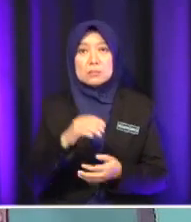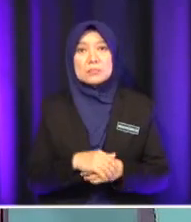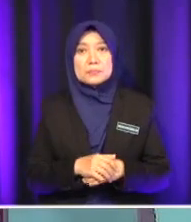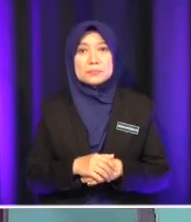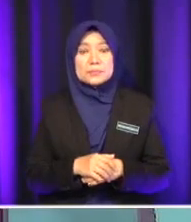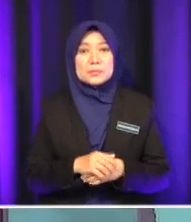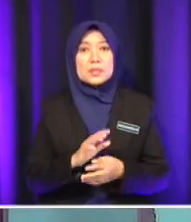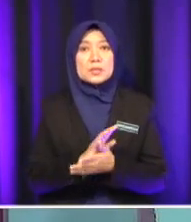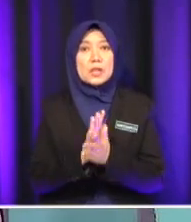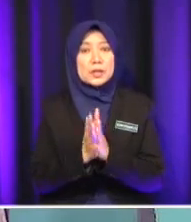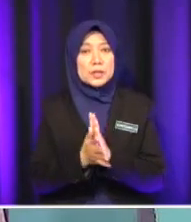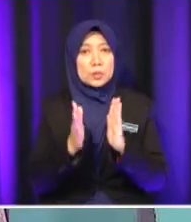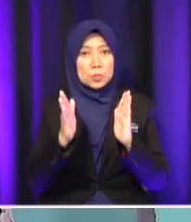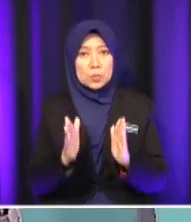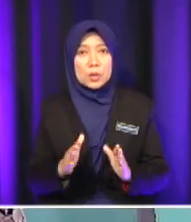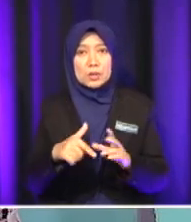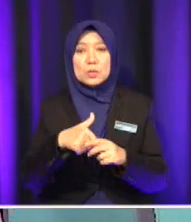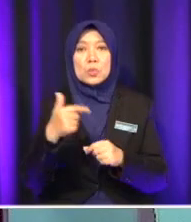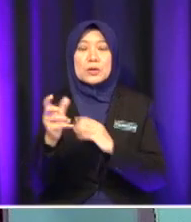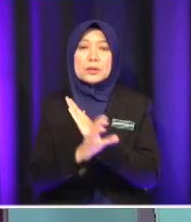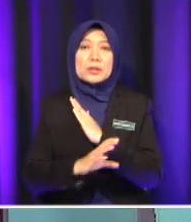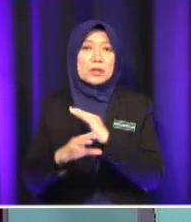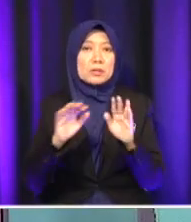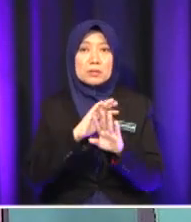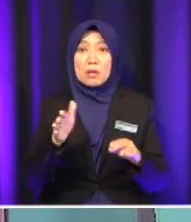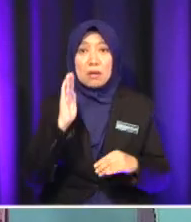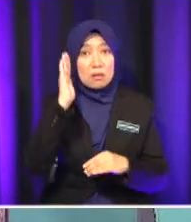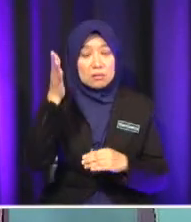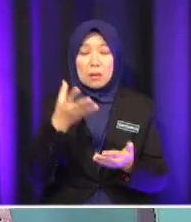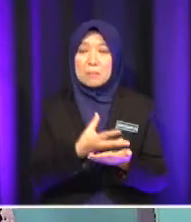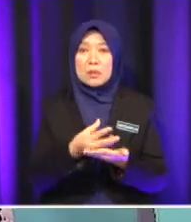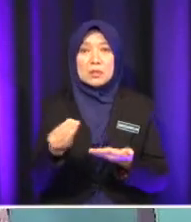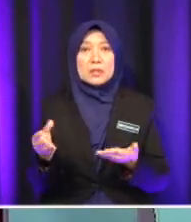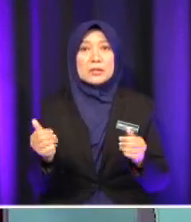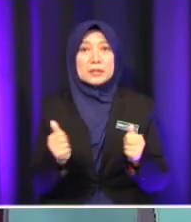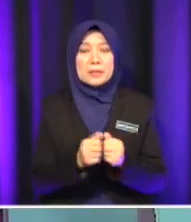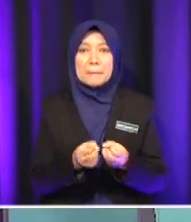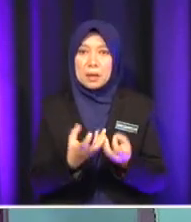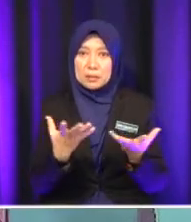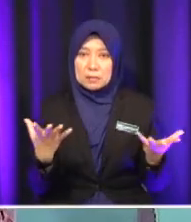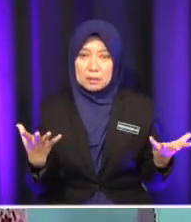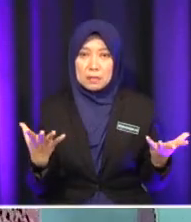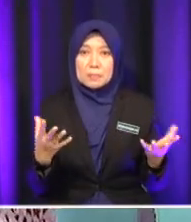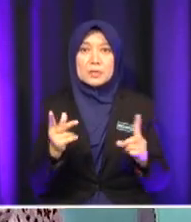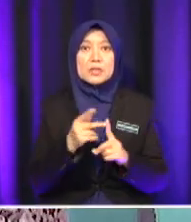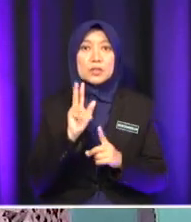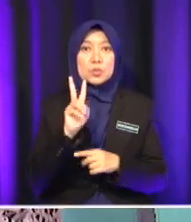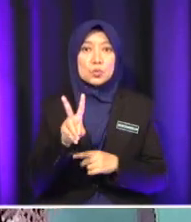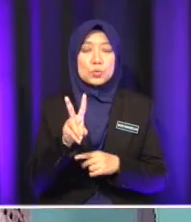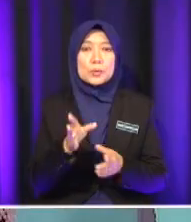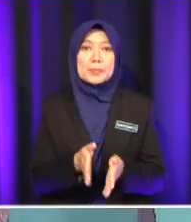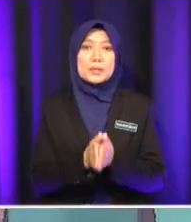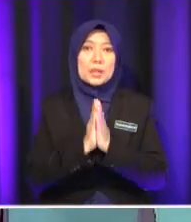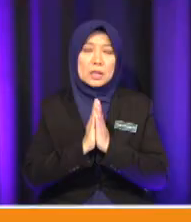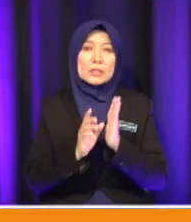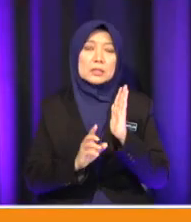mahal jadi orang negara asing tidak akan membeli barang kita lah ya oke yang kedua ialah permintaan